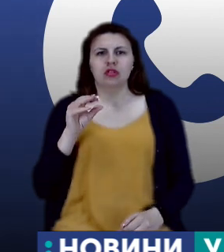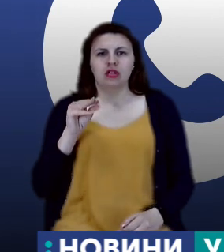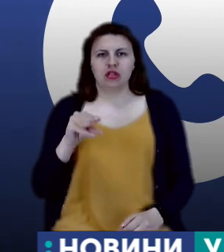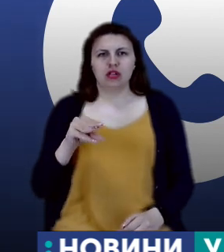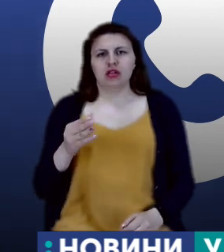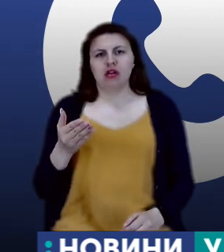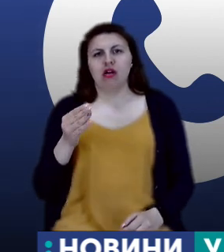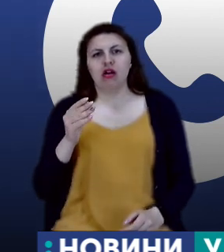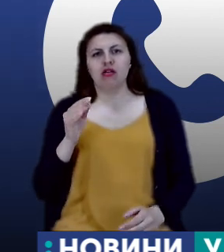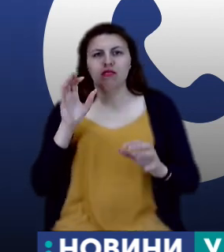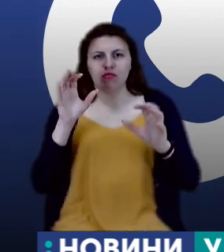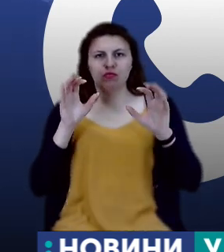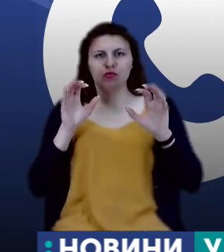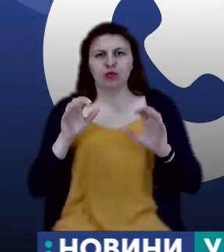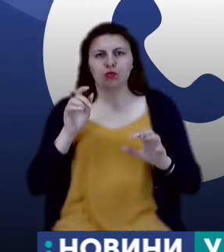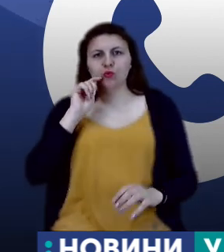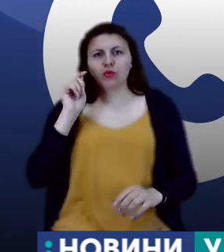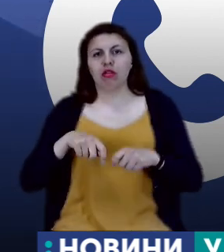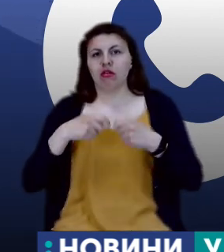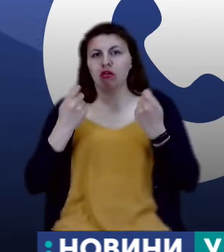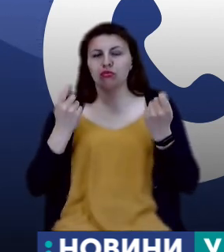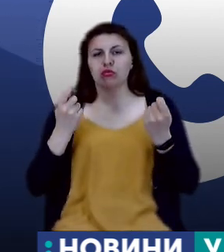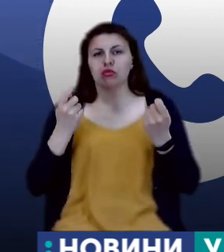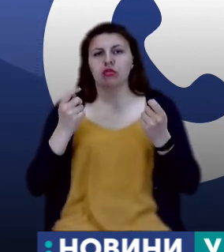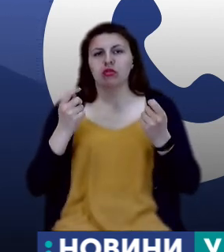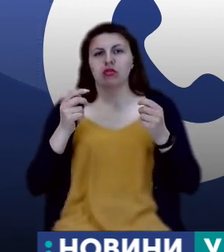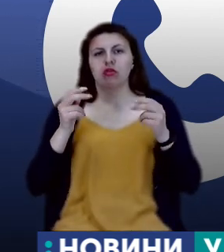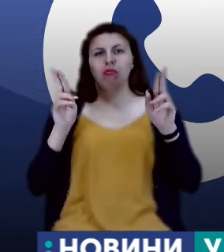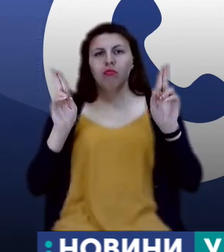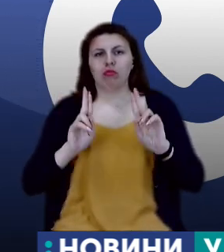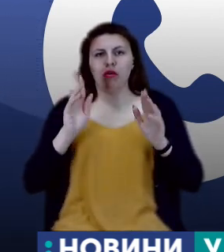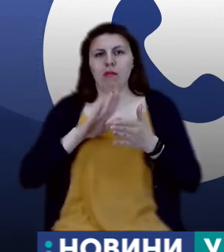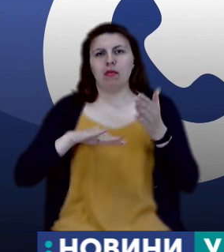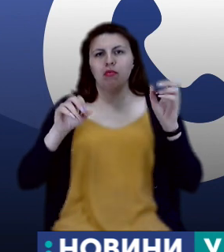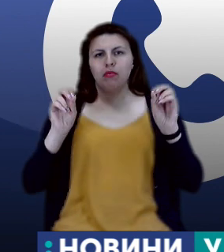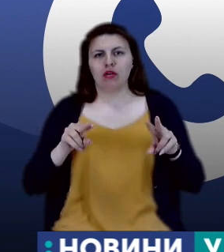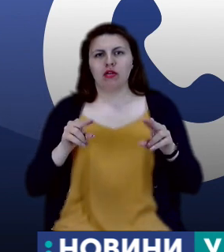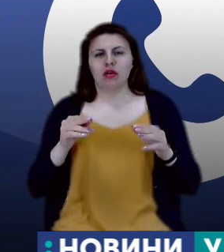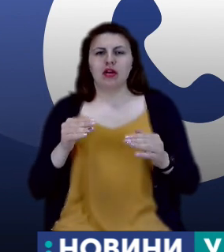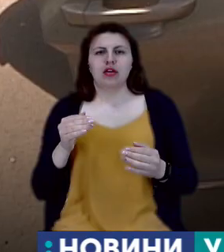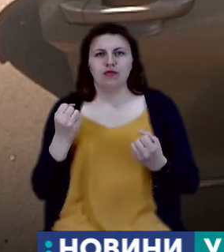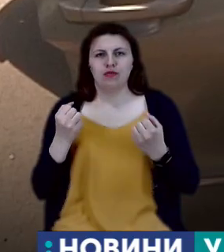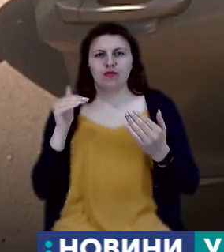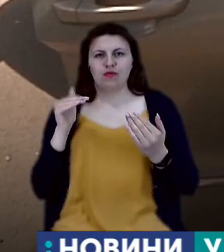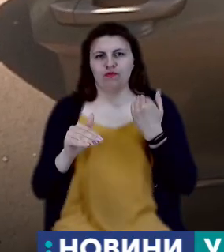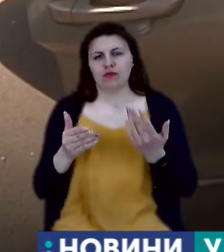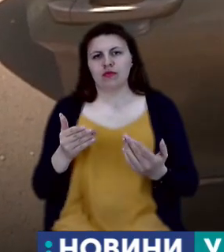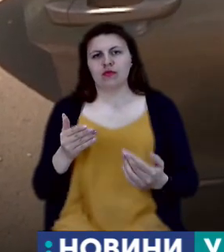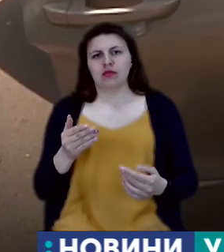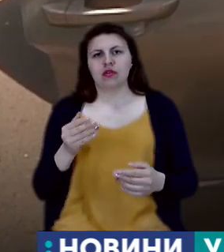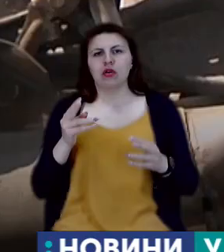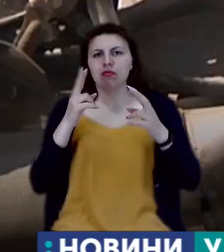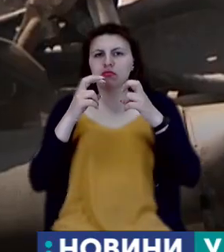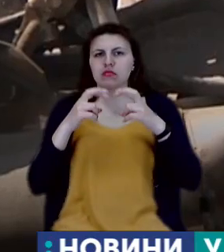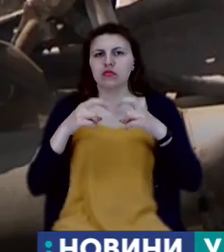кодексу України «Порушення правил безпеки дорожнього руху». Ще повні обставини події встановлюються. Санкція статті